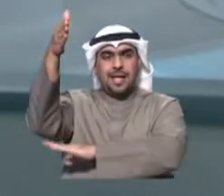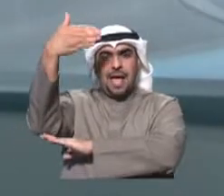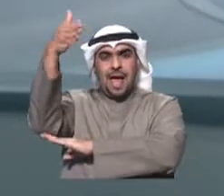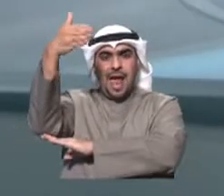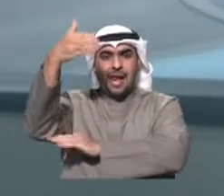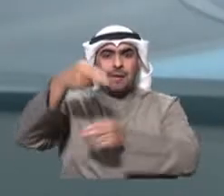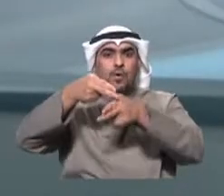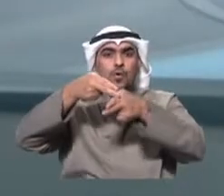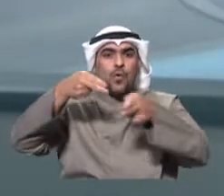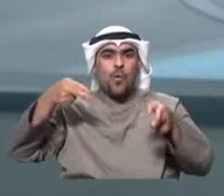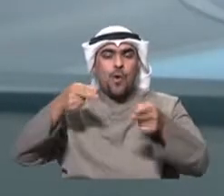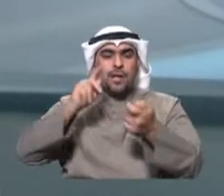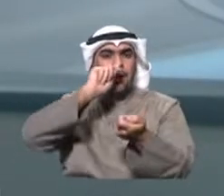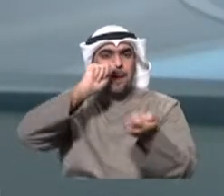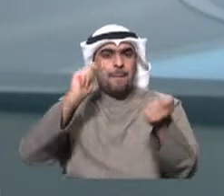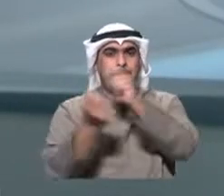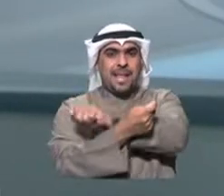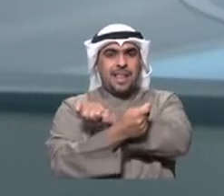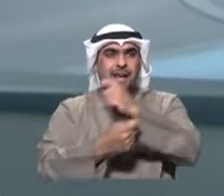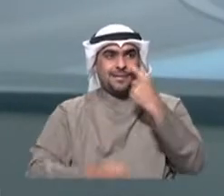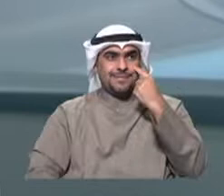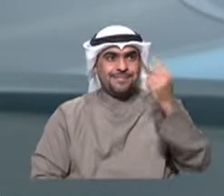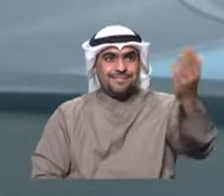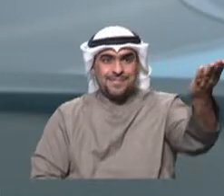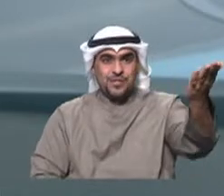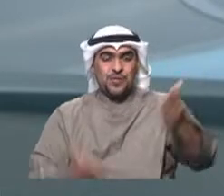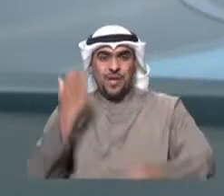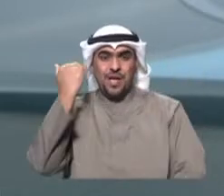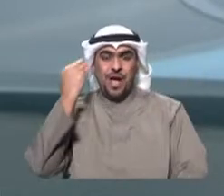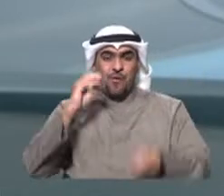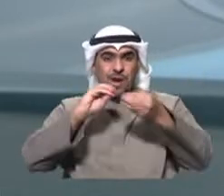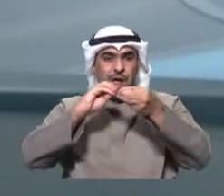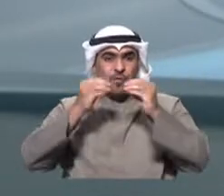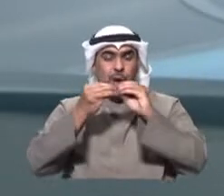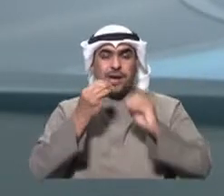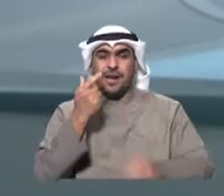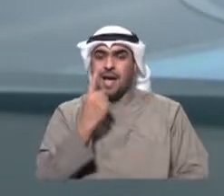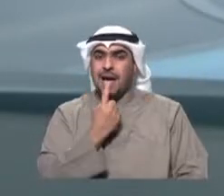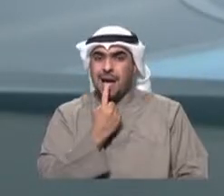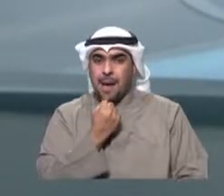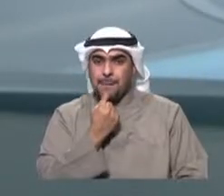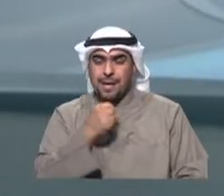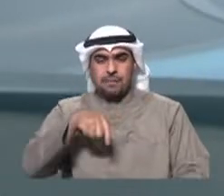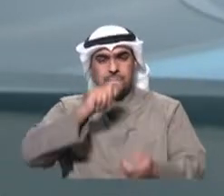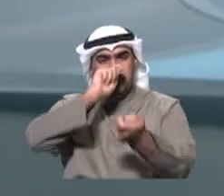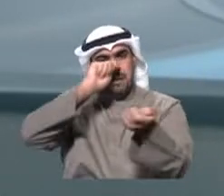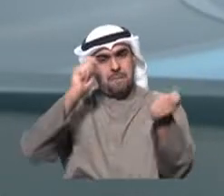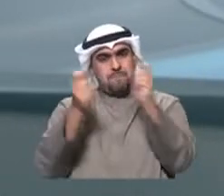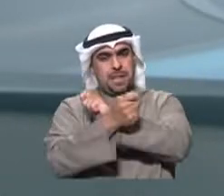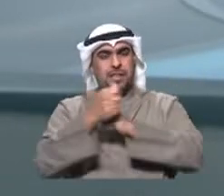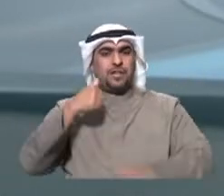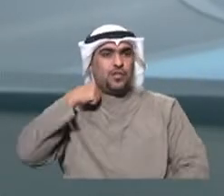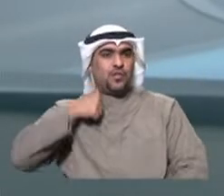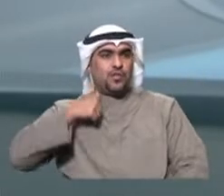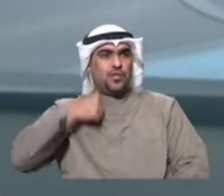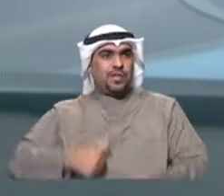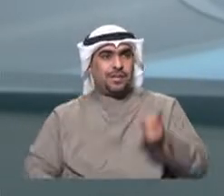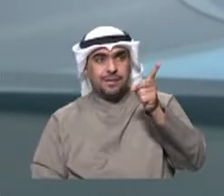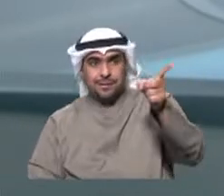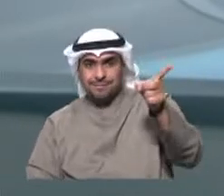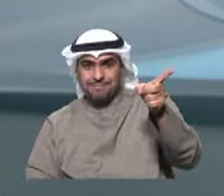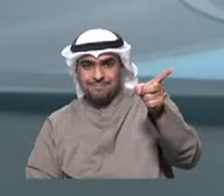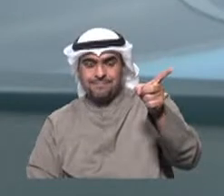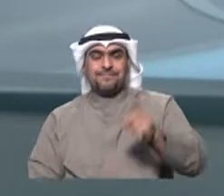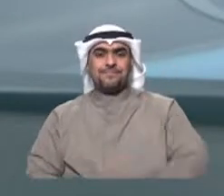الاستقلال، وتم تحديد شكله وألوانه. وجاءت الخطوة التالية بتقديم دولة الكويت طلبا للانضمام لجامعة